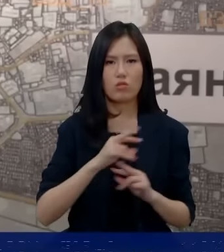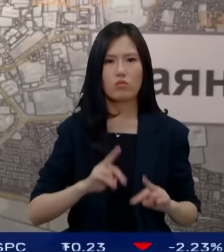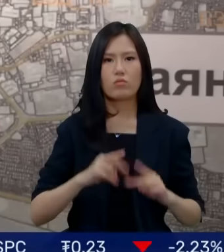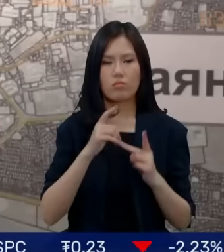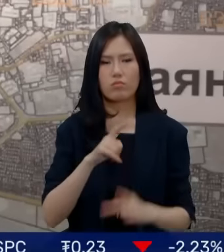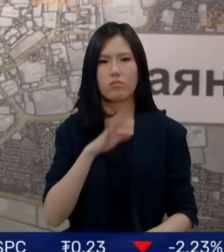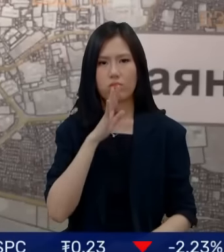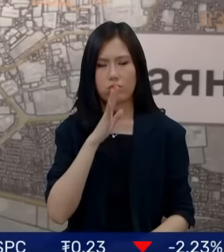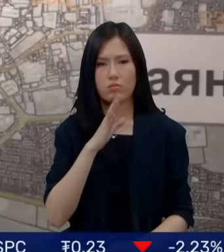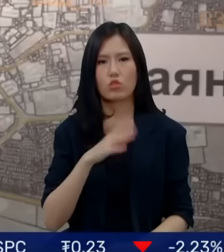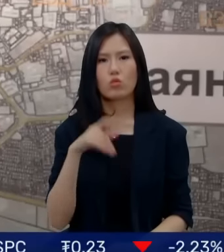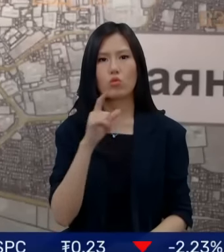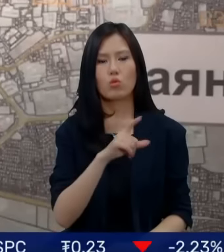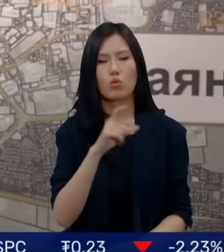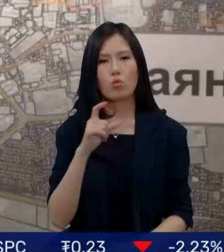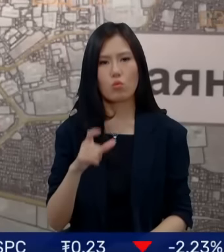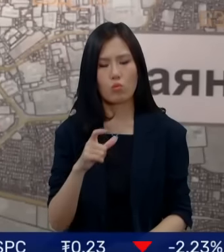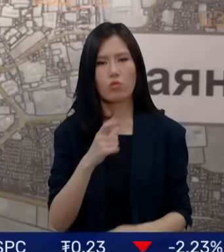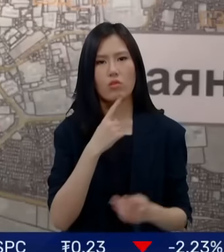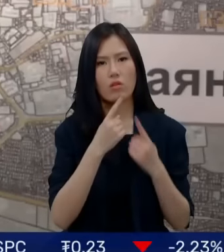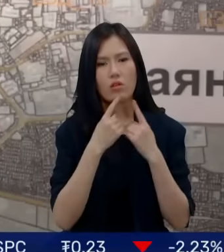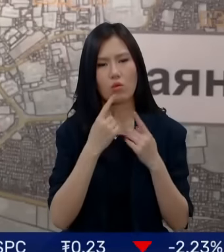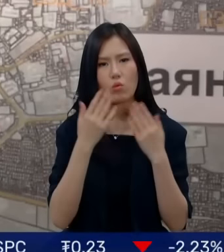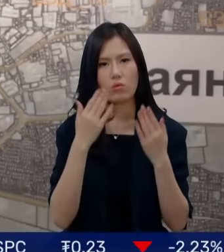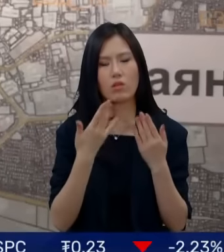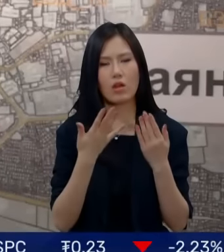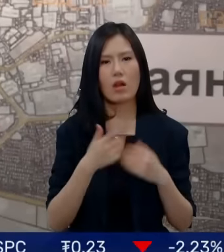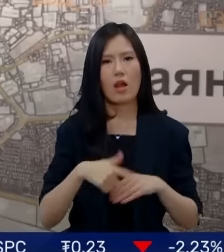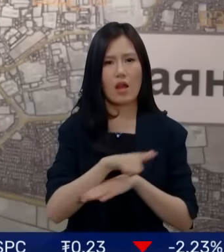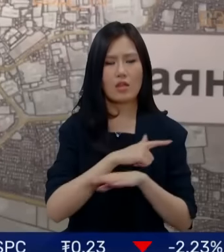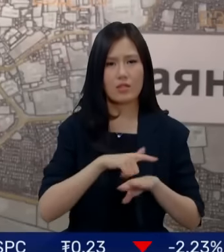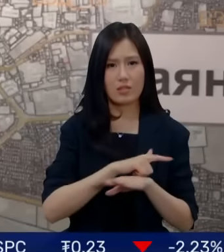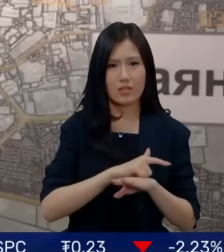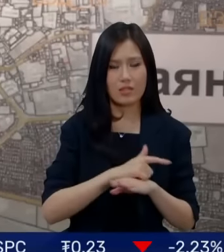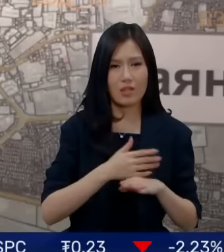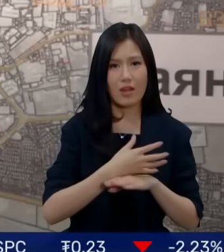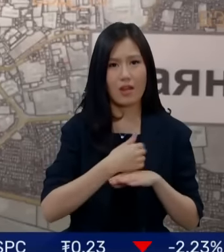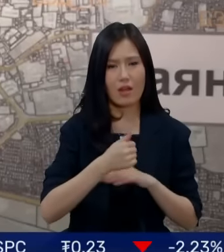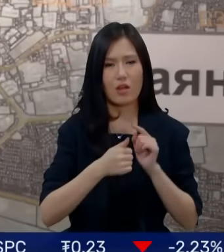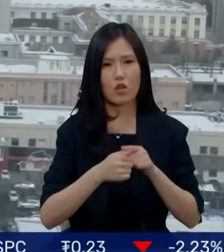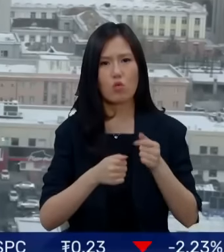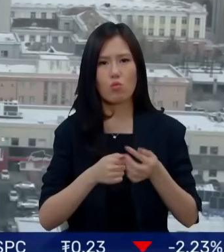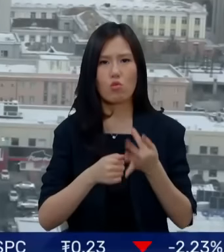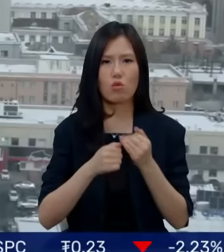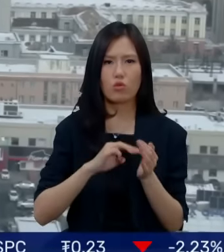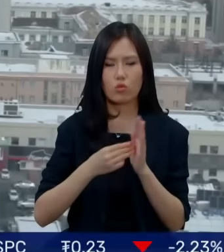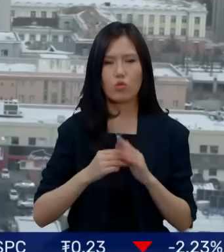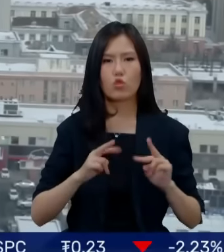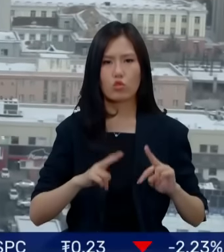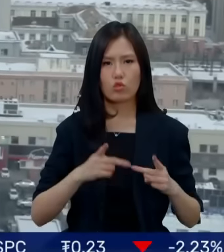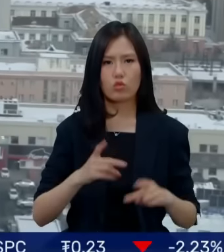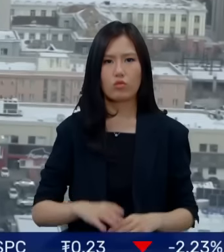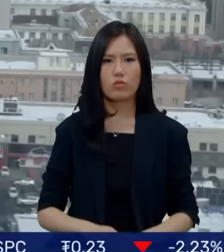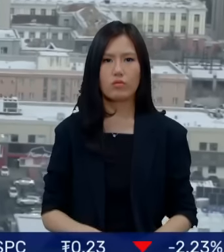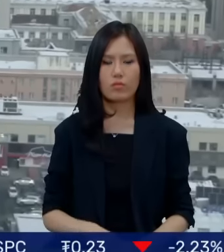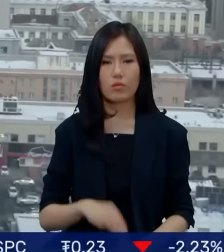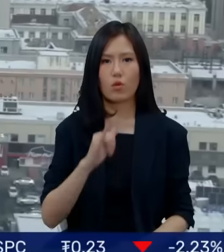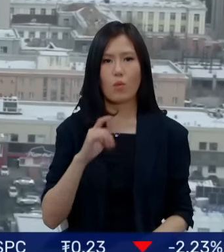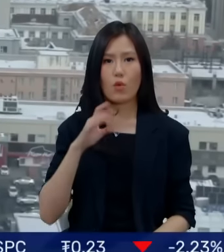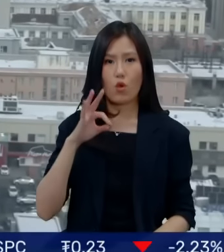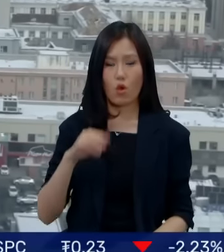Сууринтэй холбоотой иргэдийн урлагийн тогтоолоор газрын төлбөр тооцох хэлтсүүгийн тоогдох маань өөрчлөгдөн гэсэн. Нийслэл